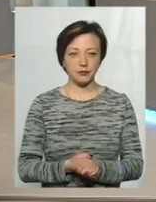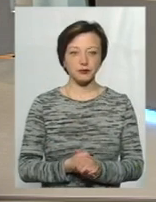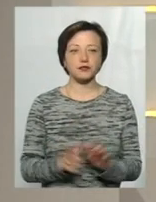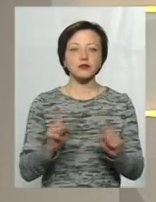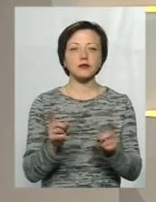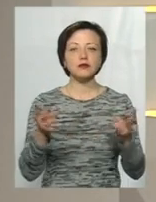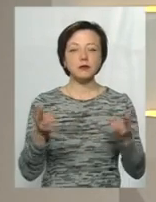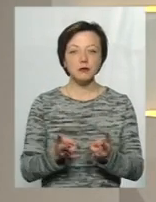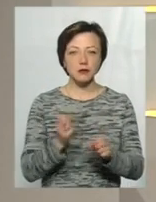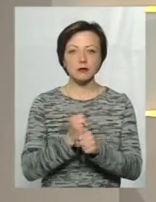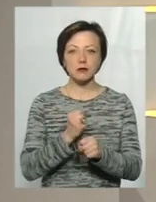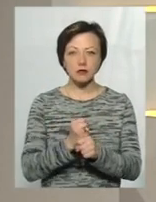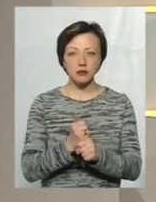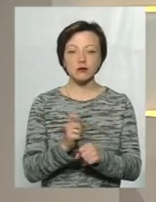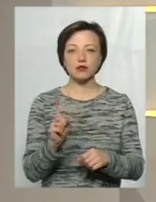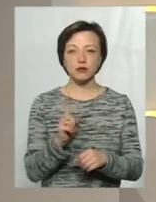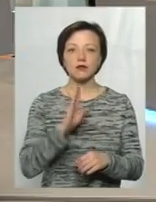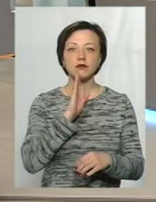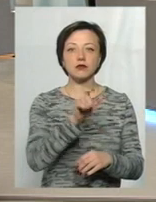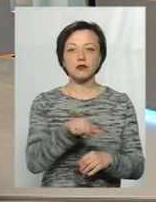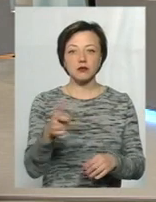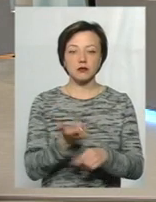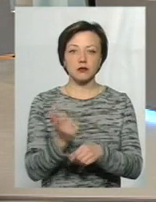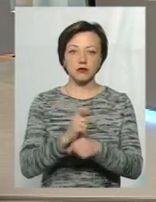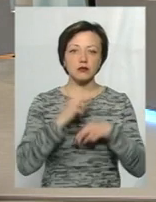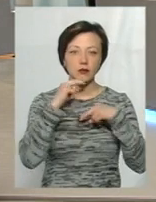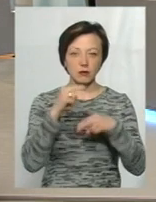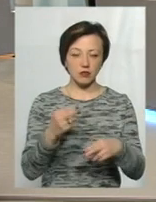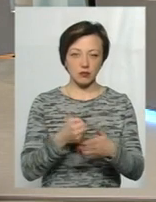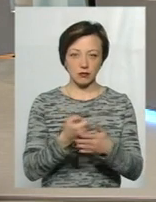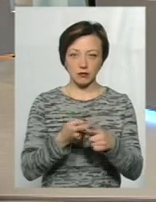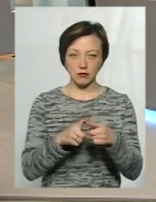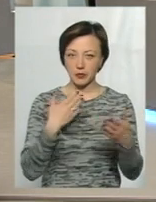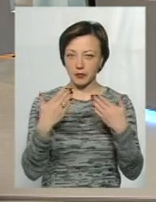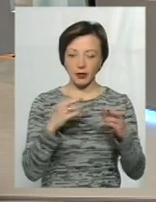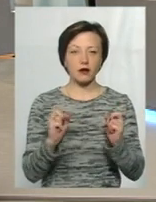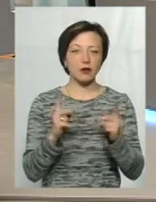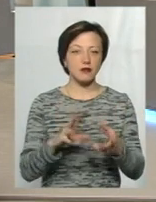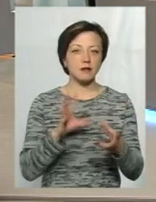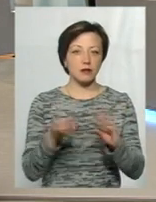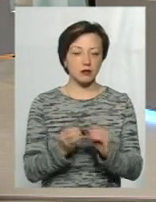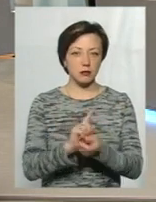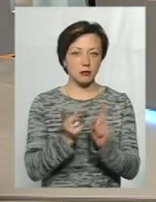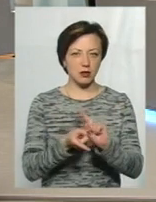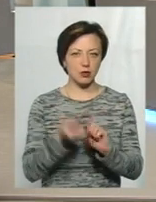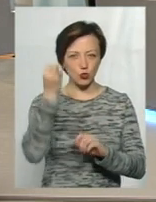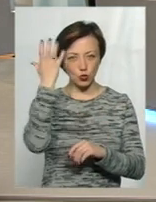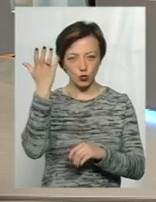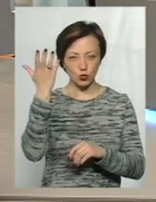Що потрібно зробити до того, щоб жінки більш уважніше до цього ставились, і як взагалі змінити от